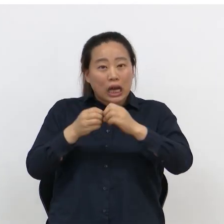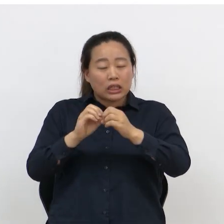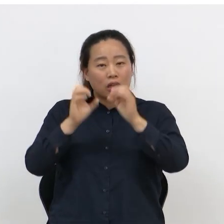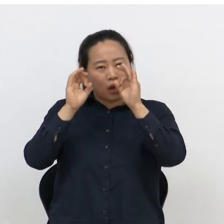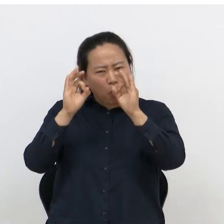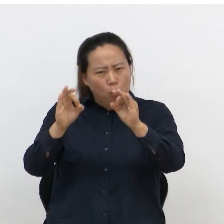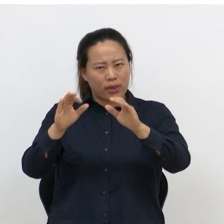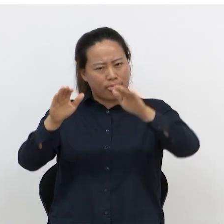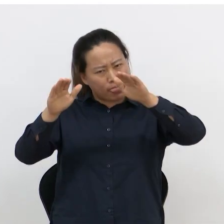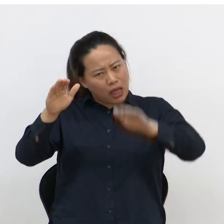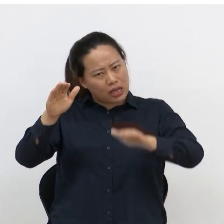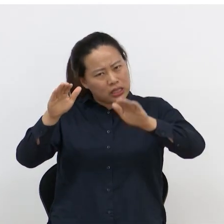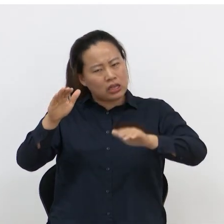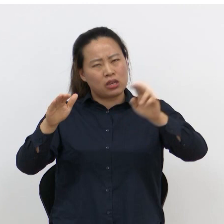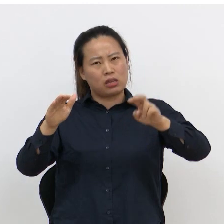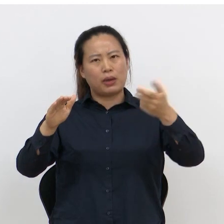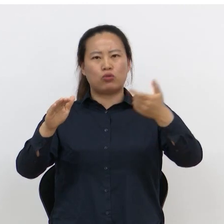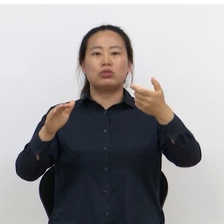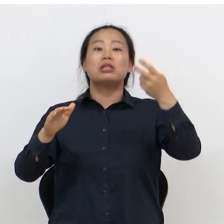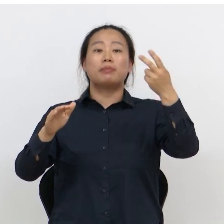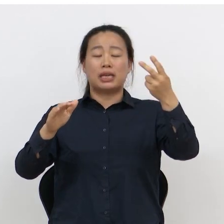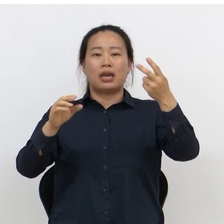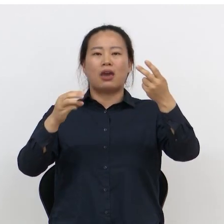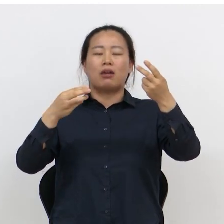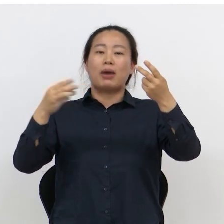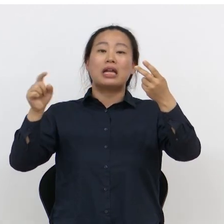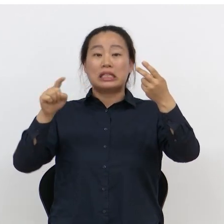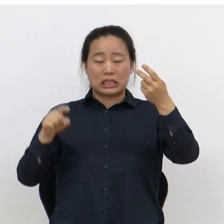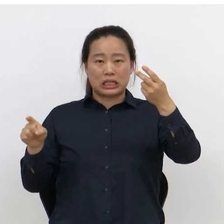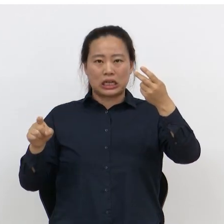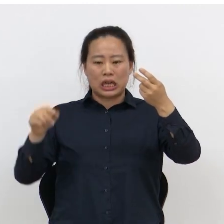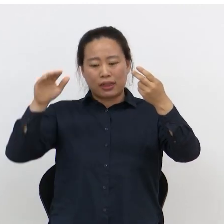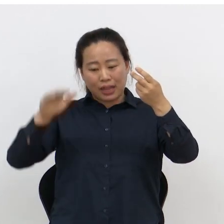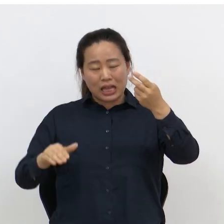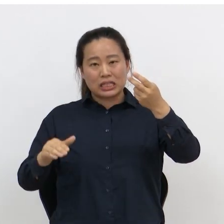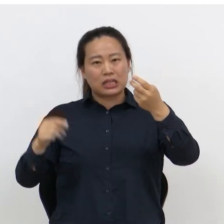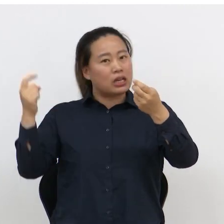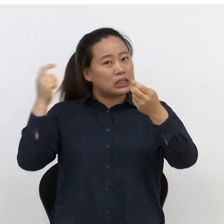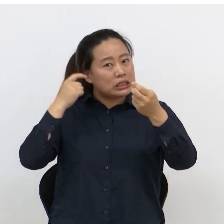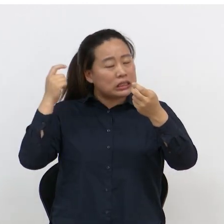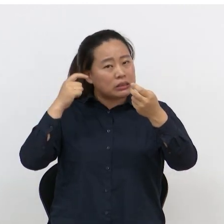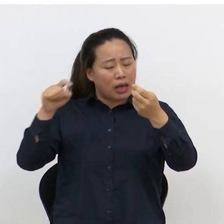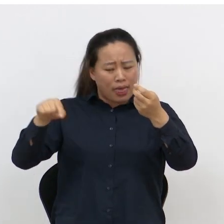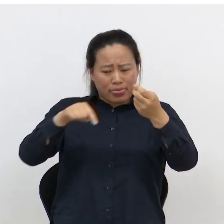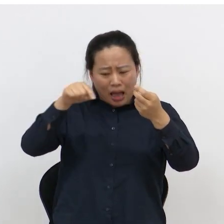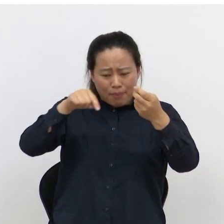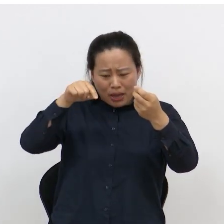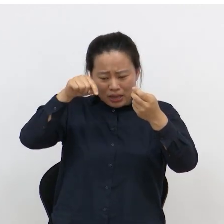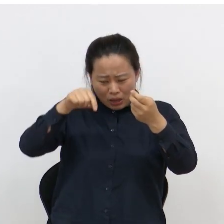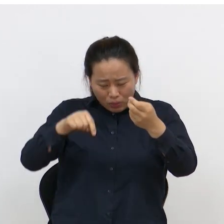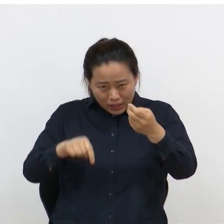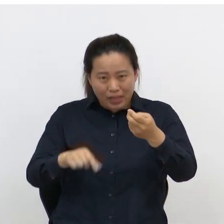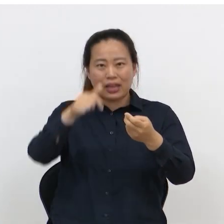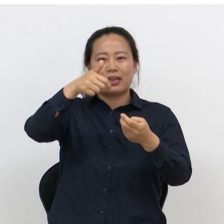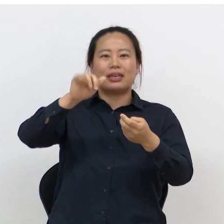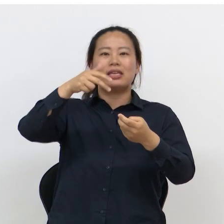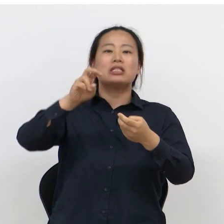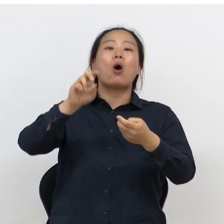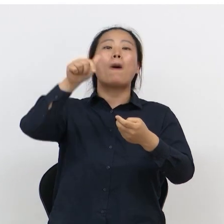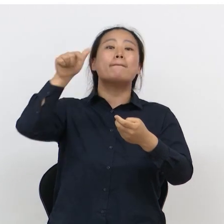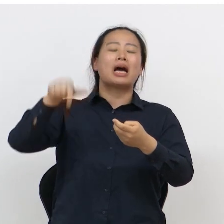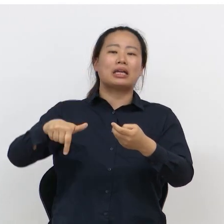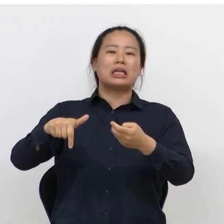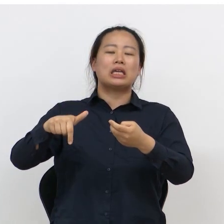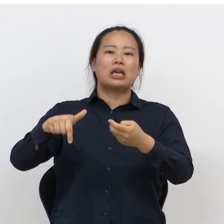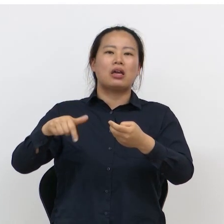이렇게 낮은 260Hz의 낮은 음이 들어오면 달팽이관 깊숙한 곳에 기저막이 진동을 하고 높은